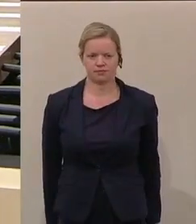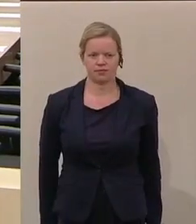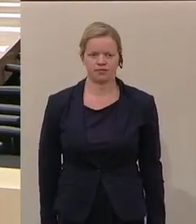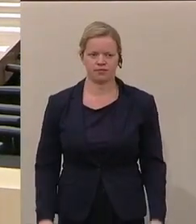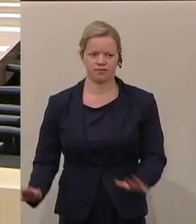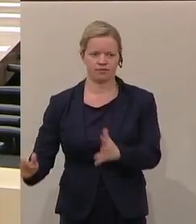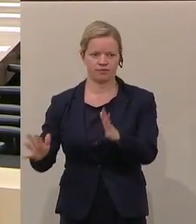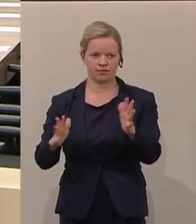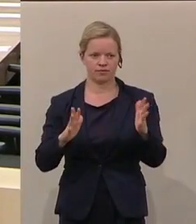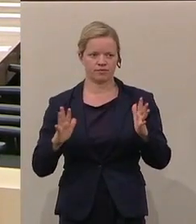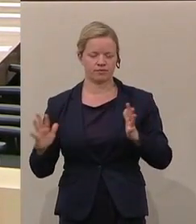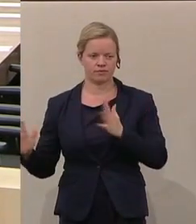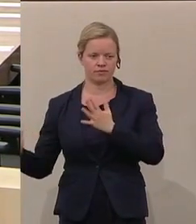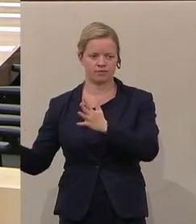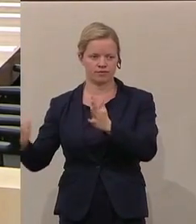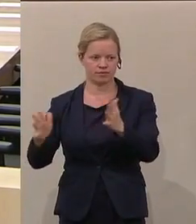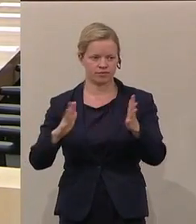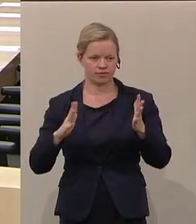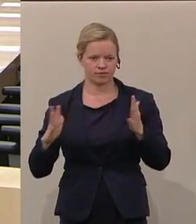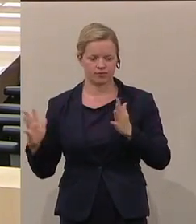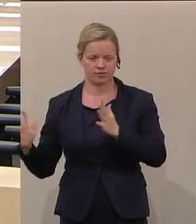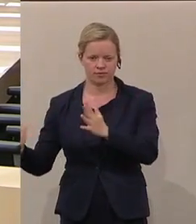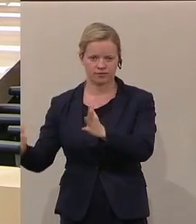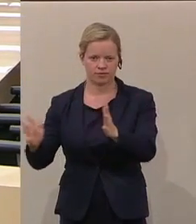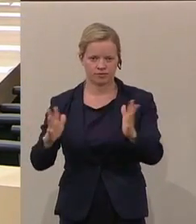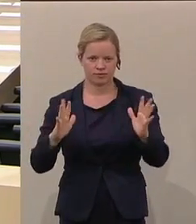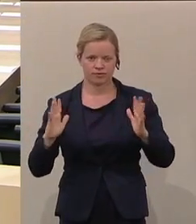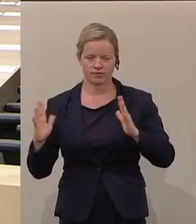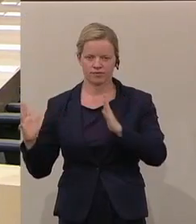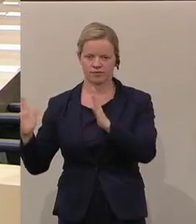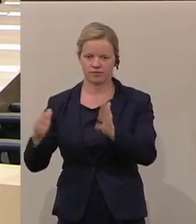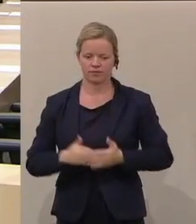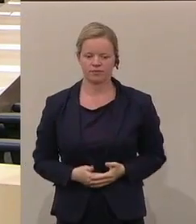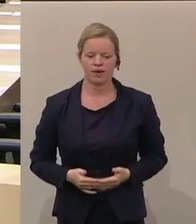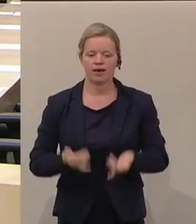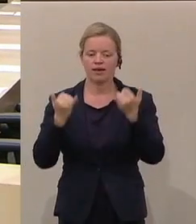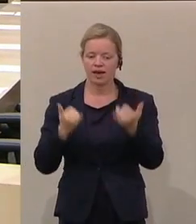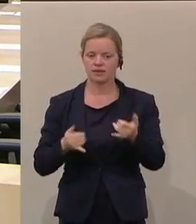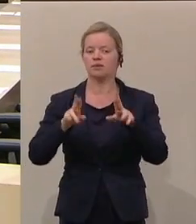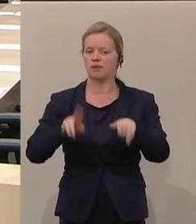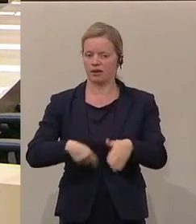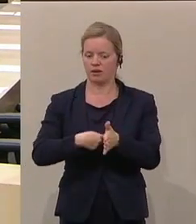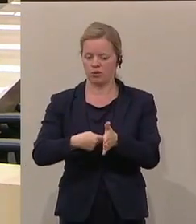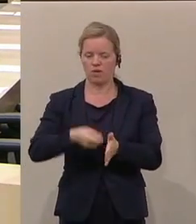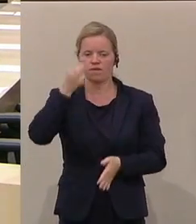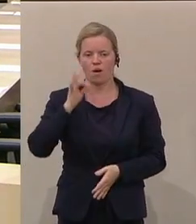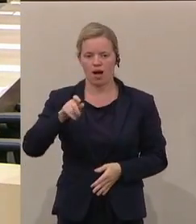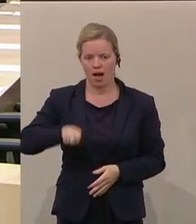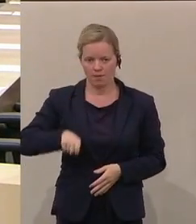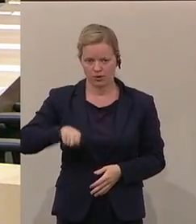Die Kritik der SPÖ sei weder authentisch noch glaubwürdig, sagt Dagmar Belakovic von der FPÖ. Auch sie betont die